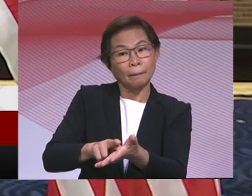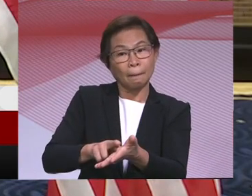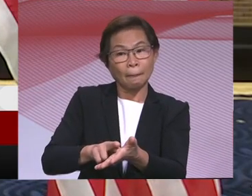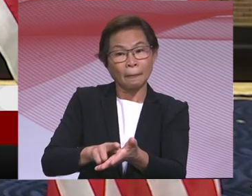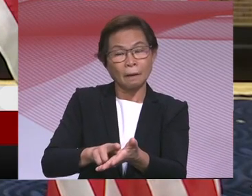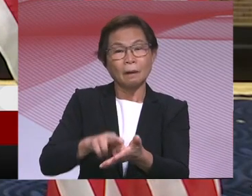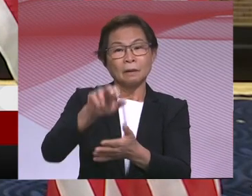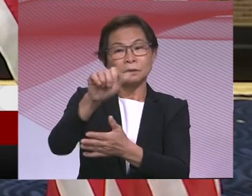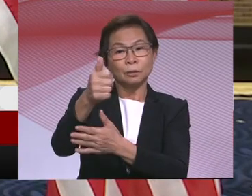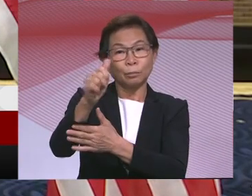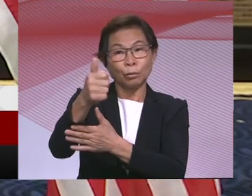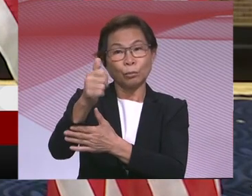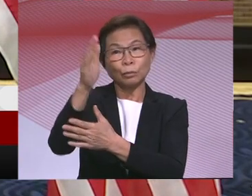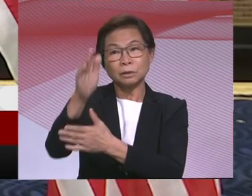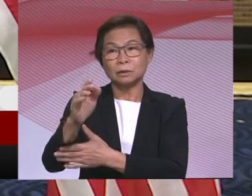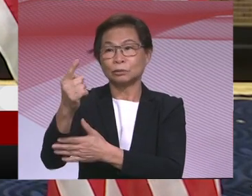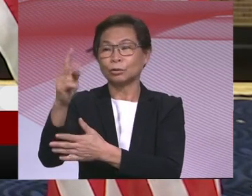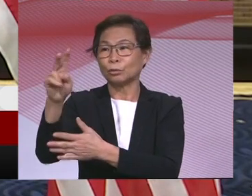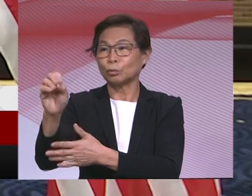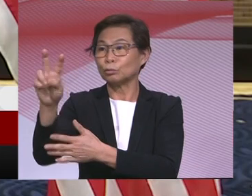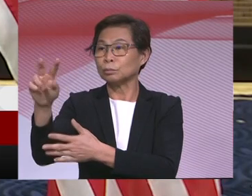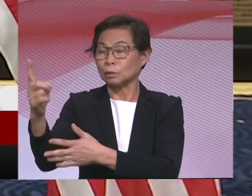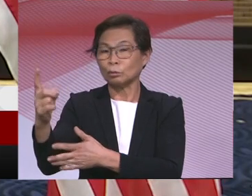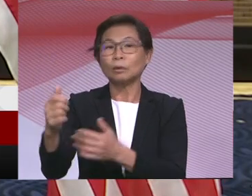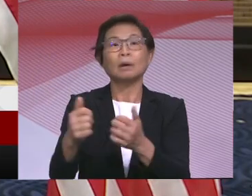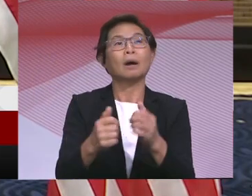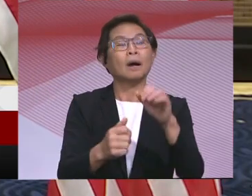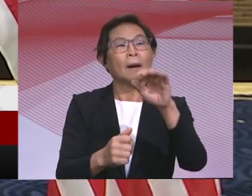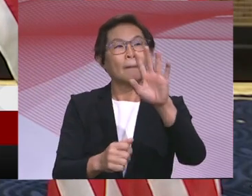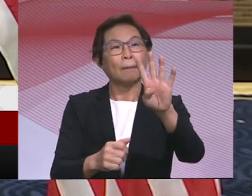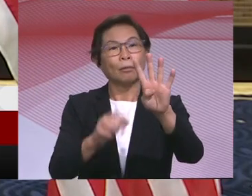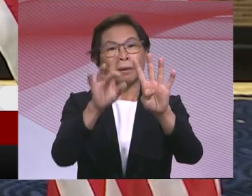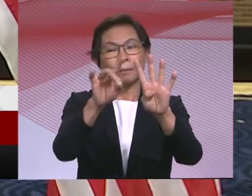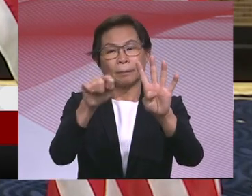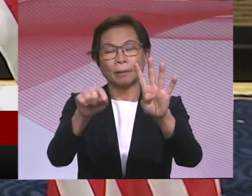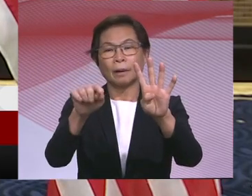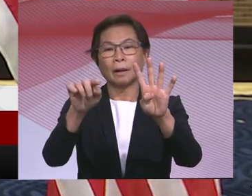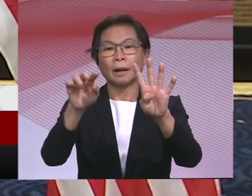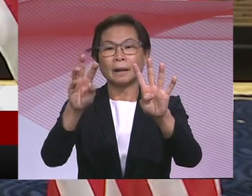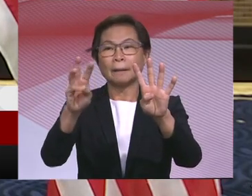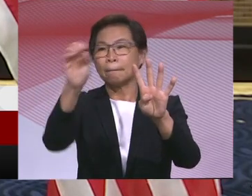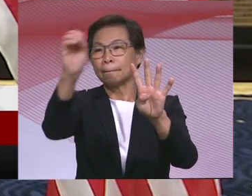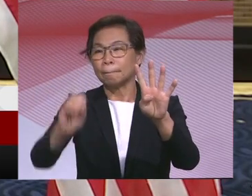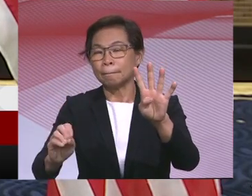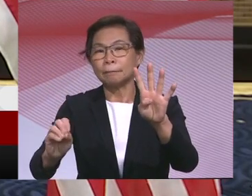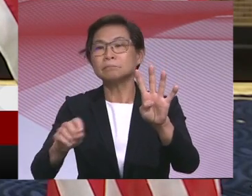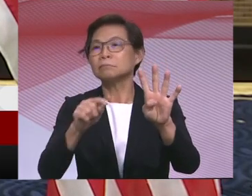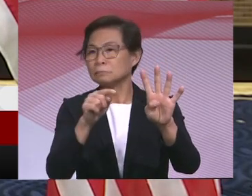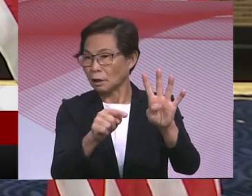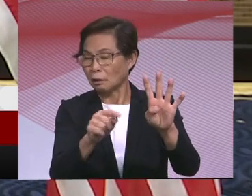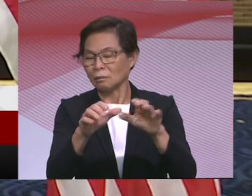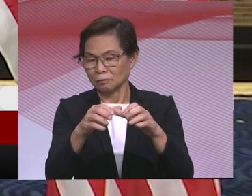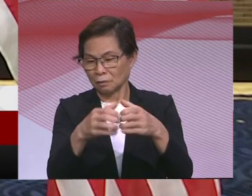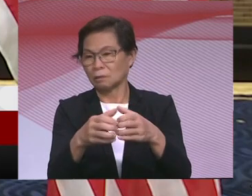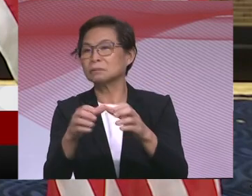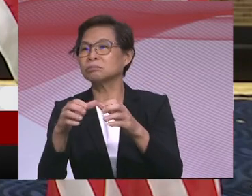10 Jan 2012 satu dengan 4084 600 daripadanya merupakan